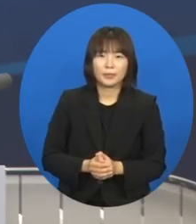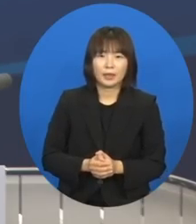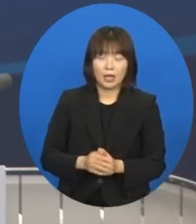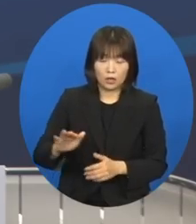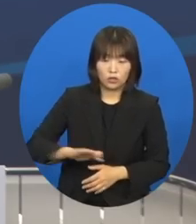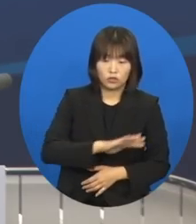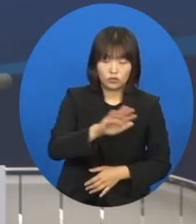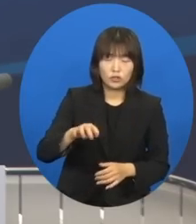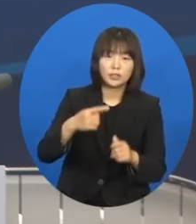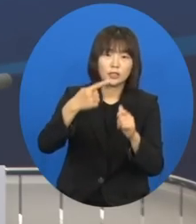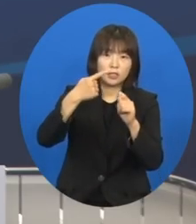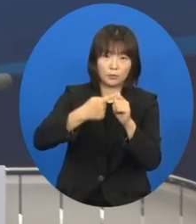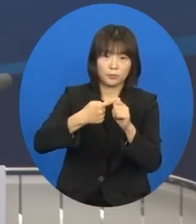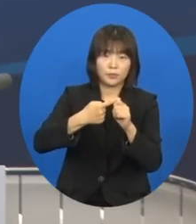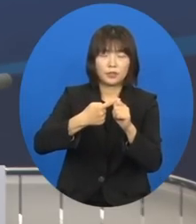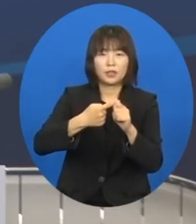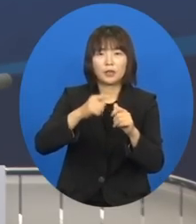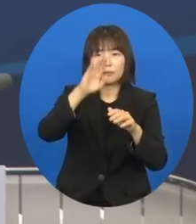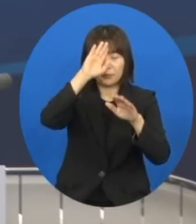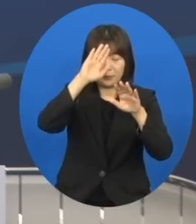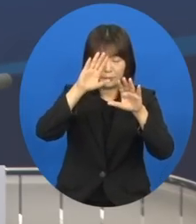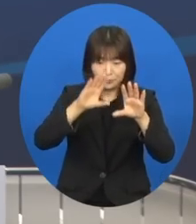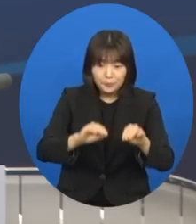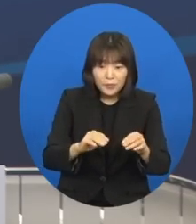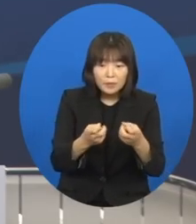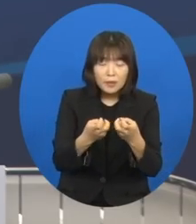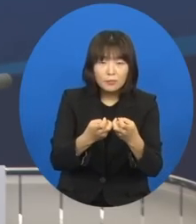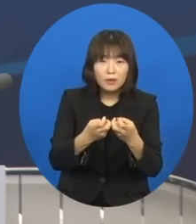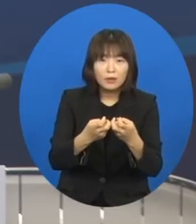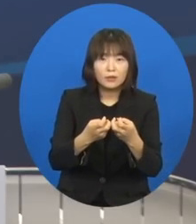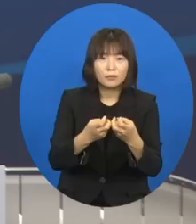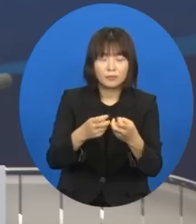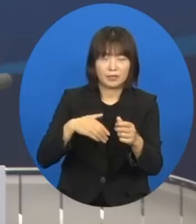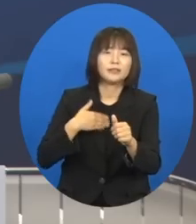자, 치유가 된 방법을 여러분들 같이 나눌게요.